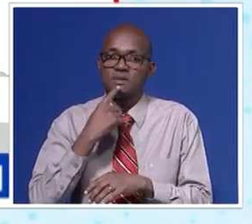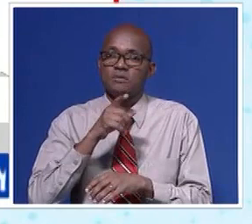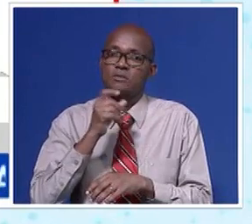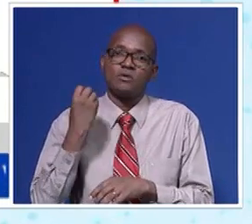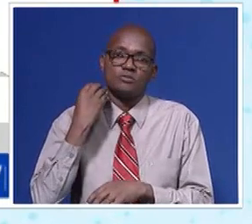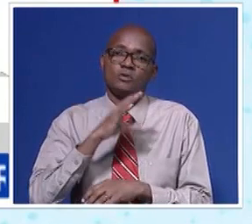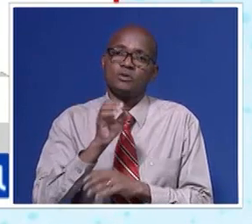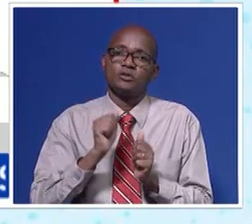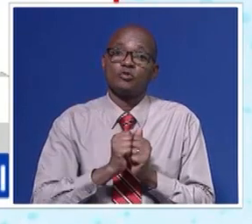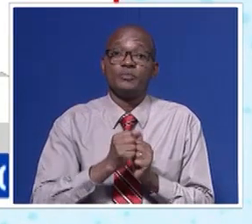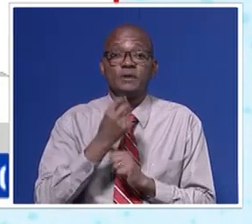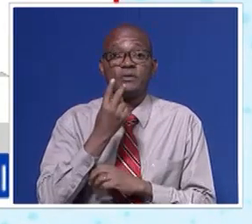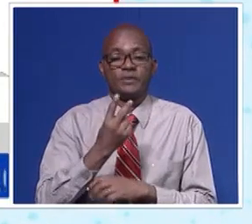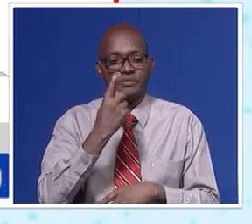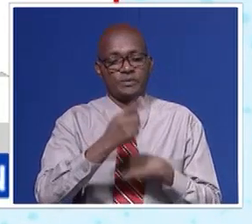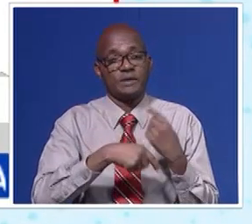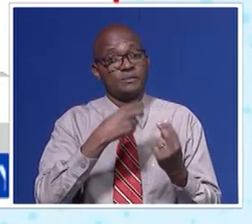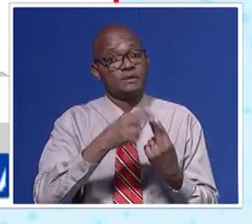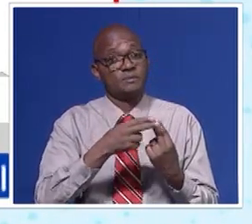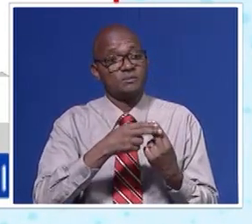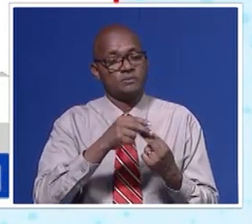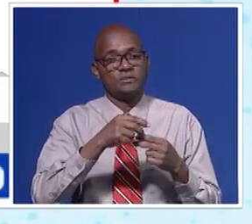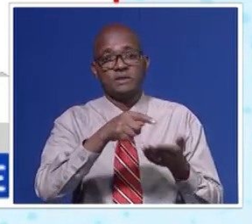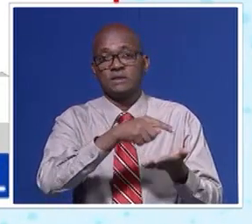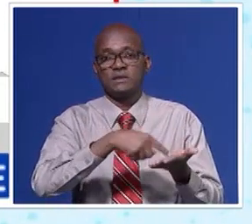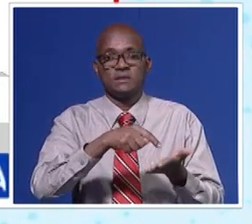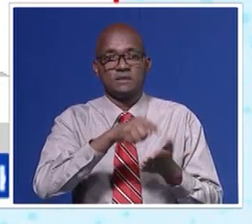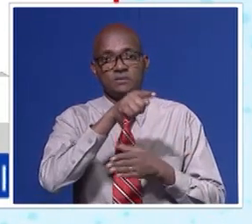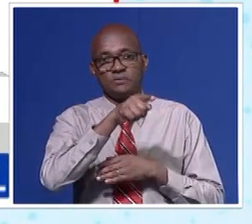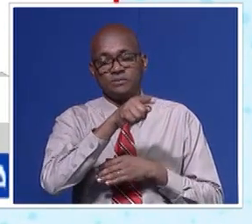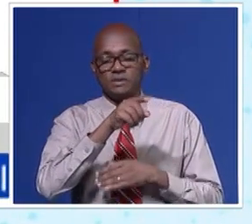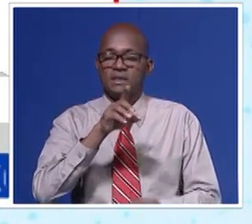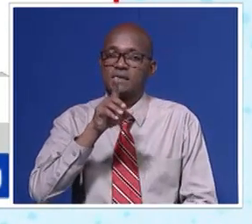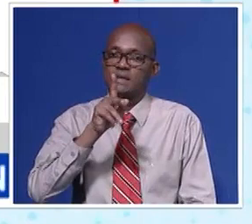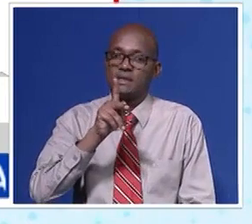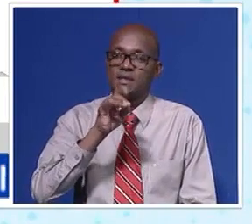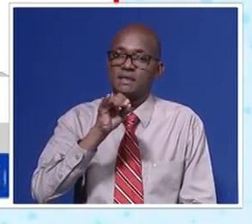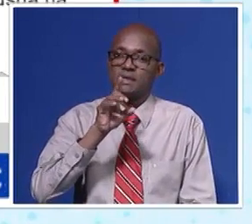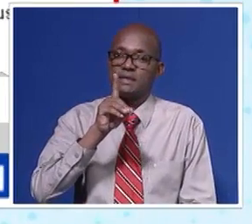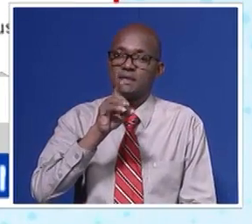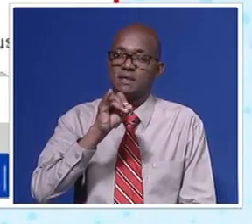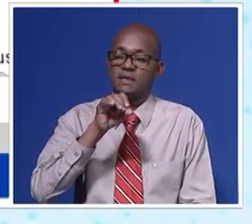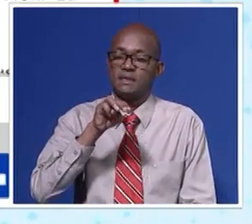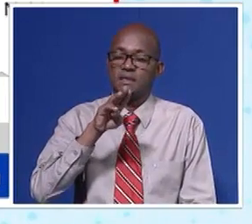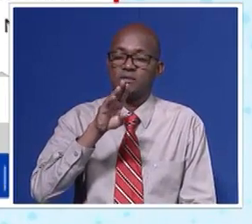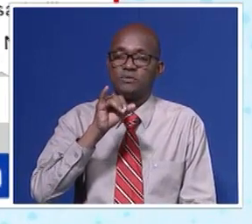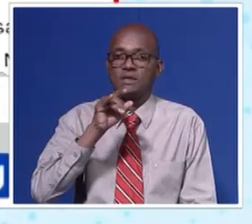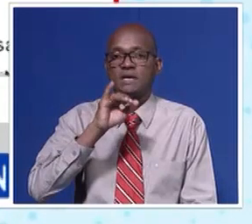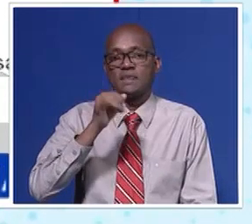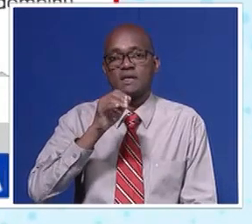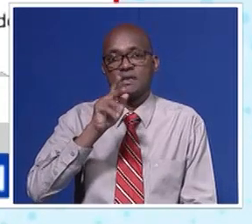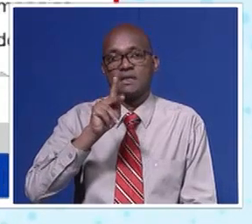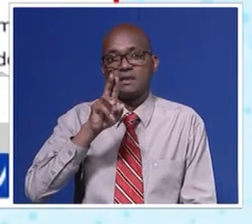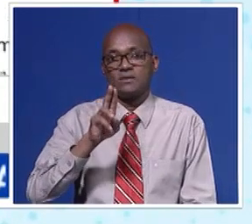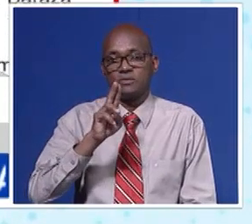12 wanaendelea kupata matibabu katika kituo cha matibabu cha Kidimi na kile cha skuli ya JKU Mtoni na hali